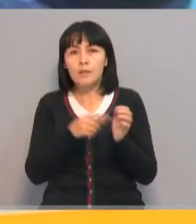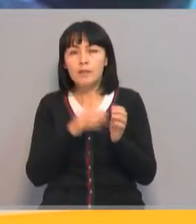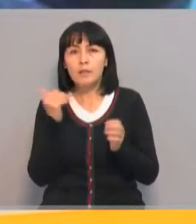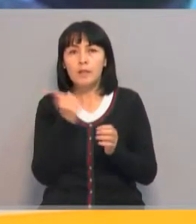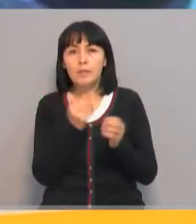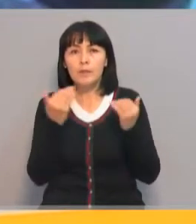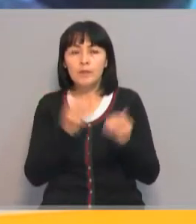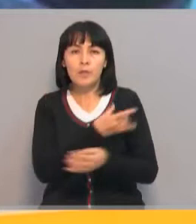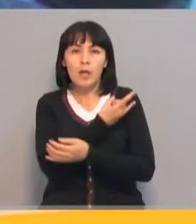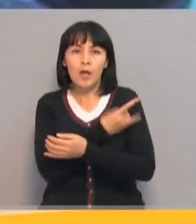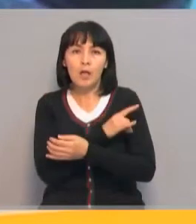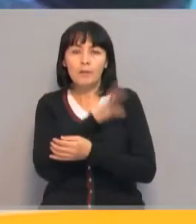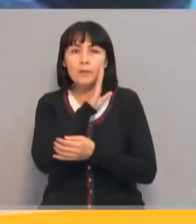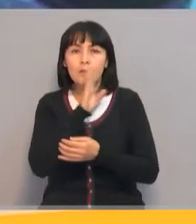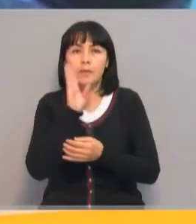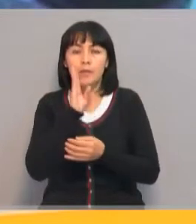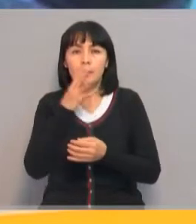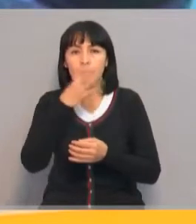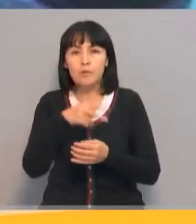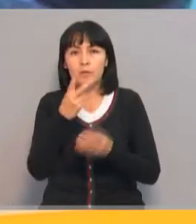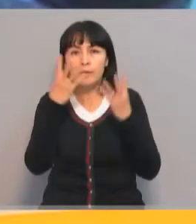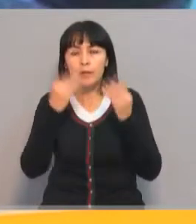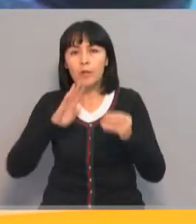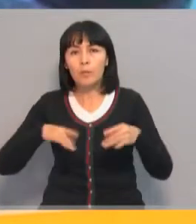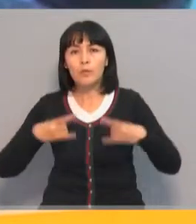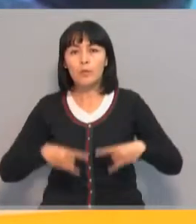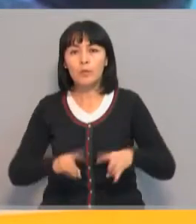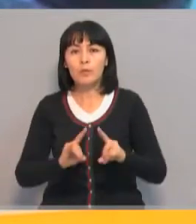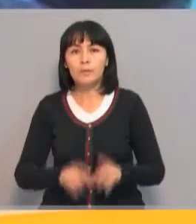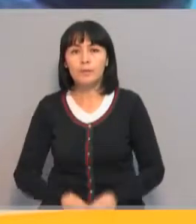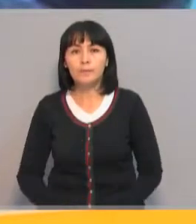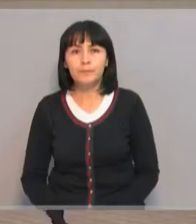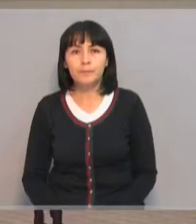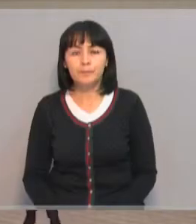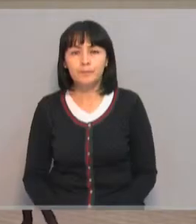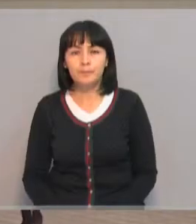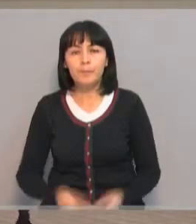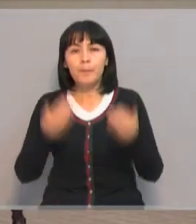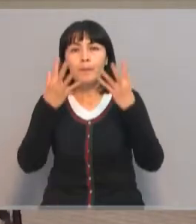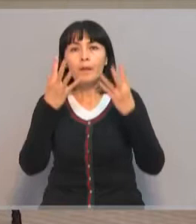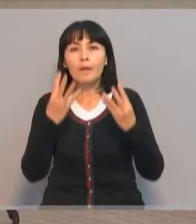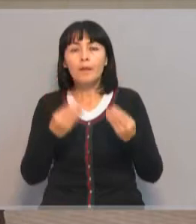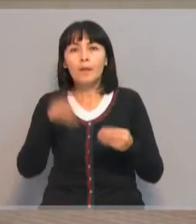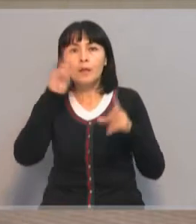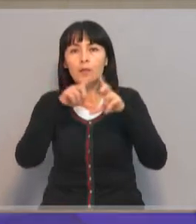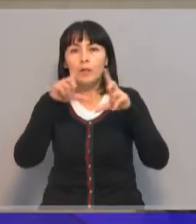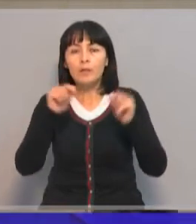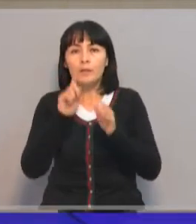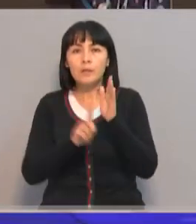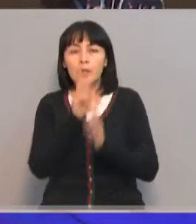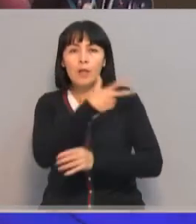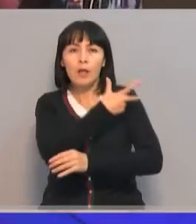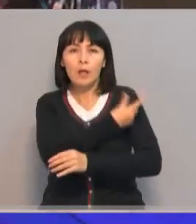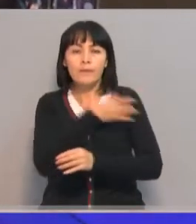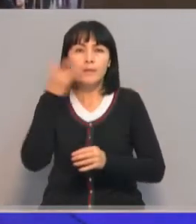а также кормящие женщины спустя 42 дня после родов. С сегодняшнего дня школьников начали